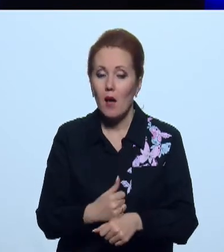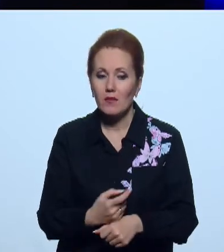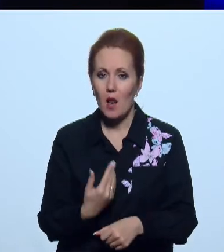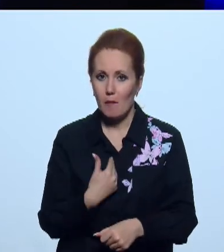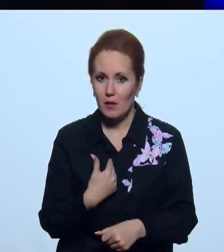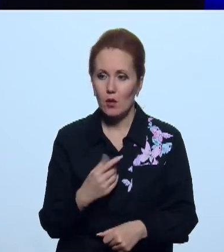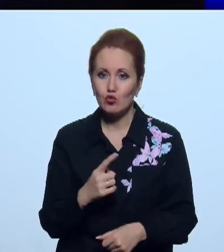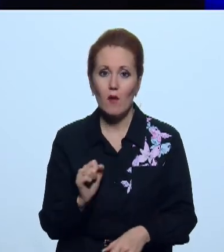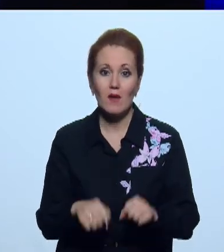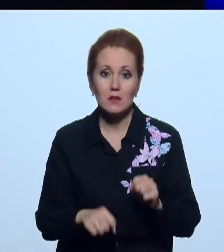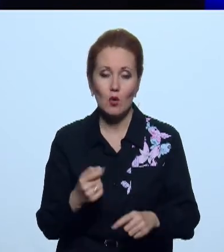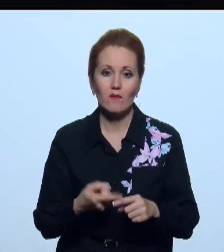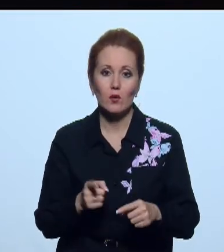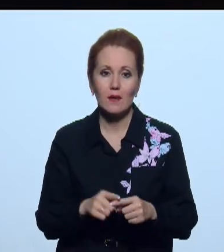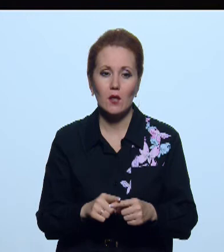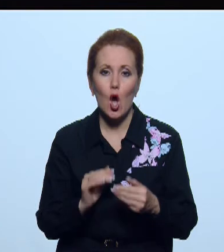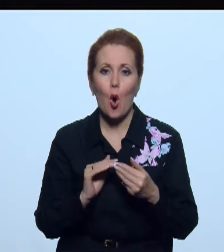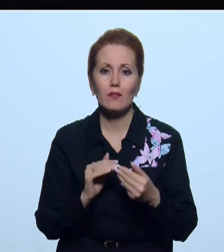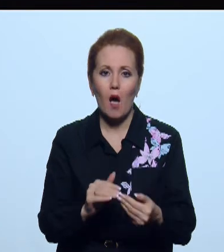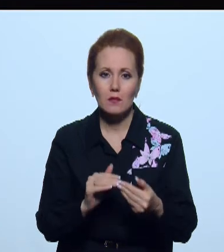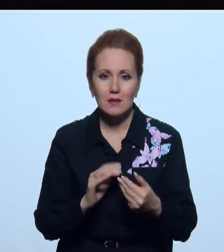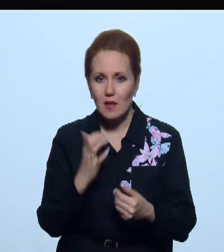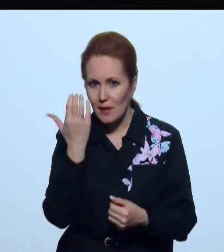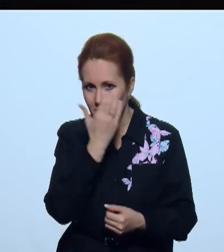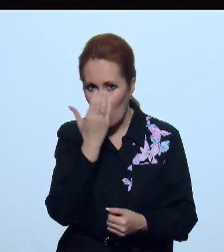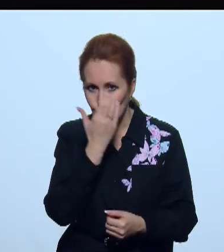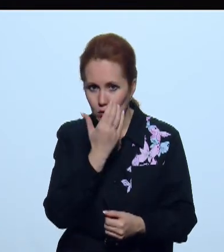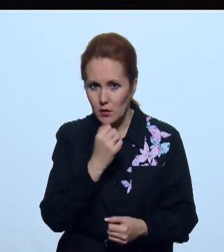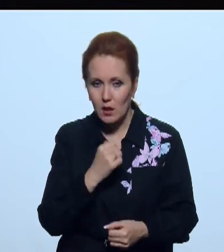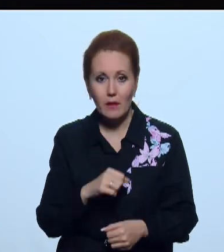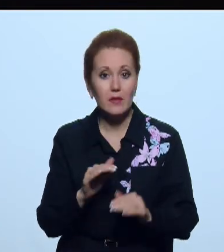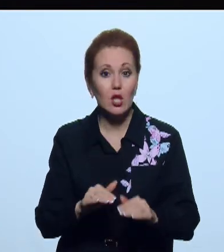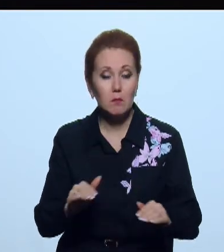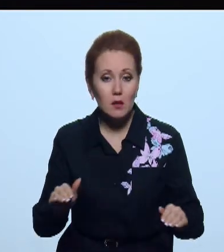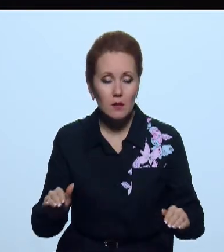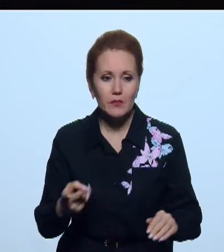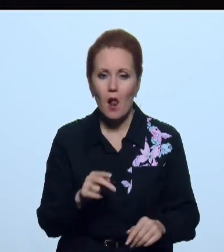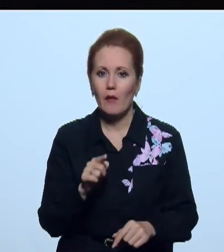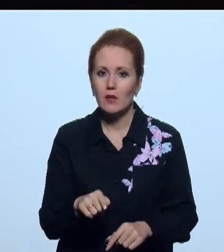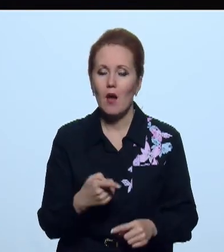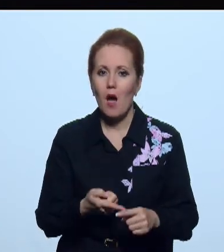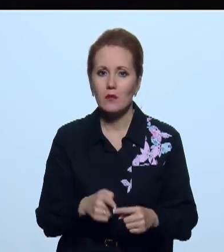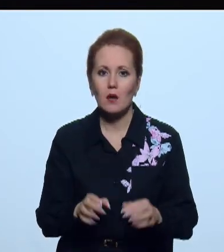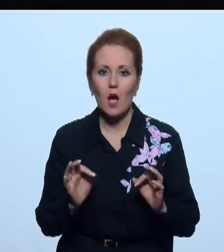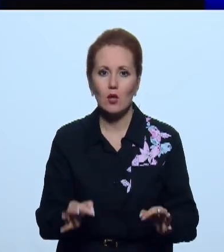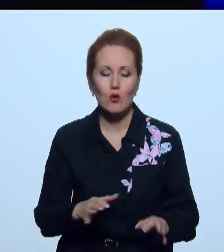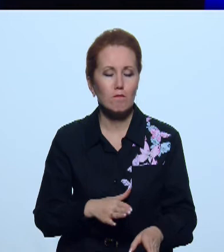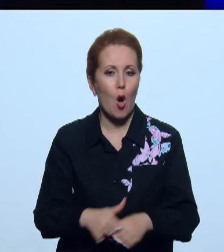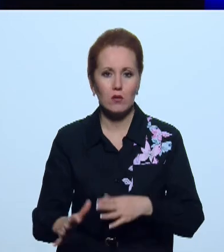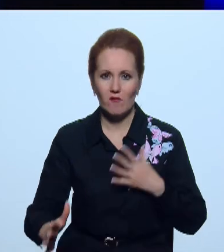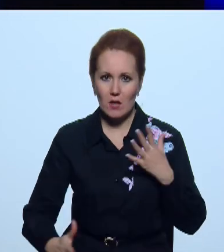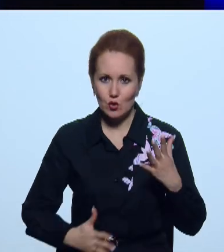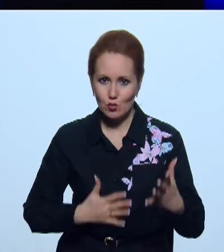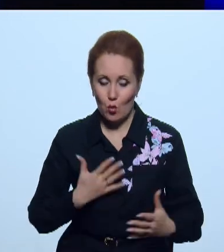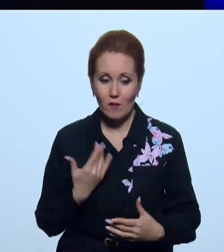меня, что возможен вот этот контакт с незрячими детьми, для них это, конечно, полный восторг. Вот этот